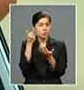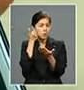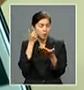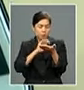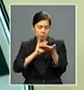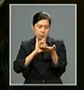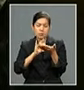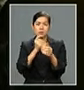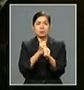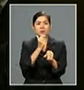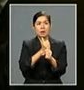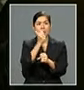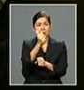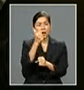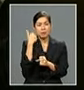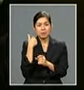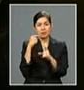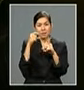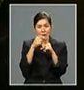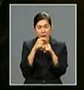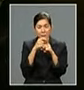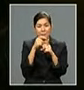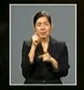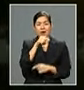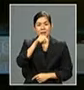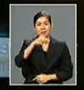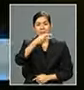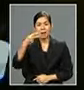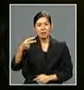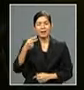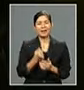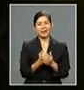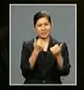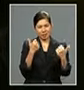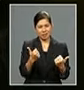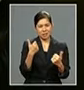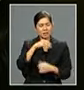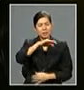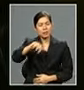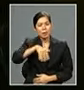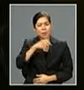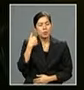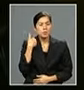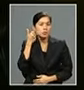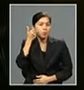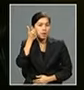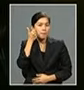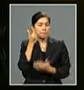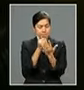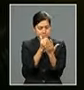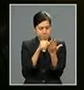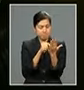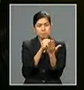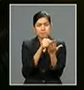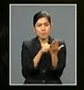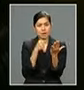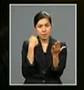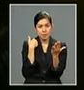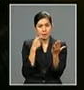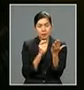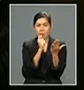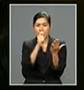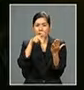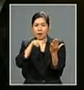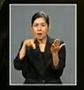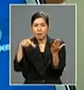างเช่นการทบทวนคำศัพท์ค่ะ ตอนนี้ค่ะคือทุกคนมีสมาร์ทโฟนใช่ไหมคะคือบางคนเข้าไปเล่นเกมอย่างเดียวแต่นี่มันทำให้การใช้สมาร์ทโฟนเป็นอะไร